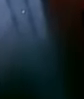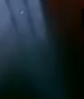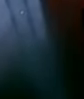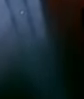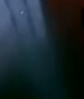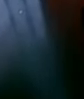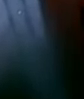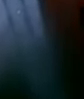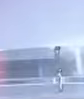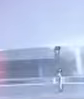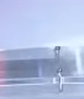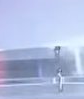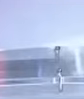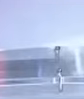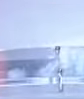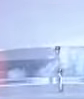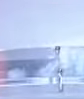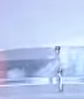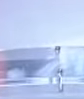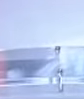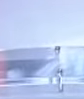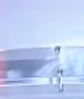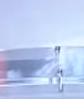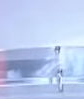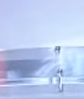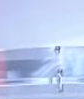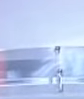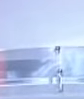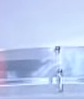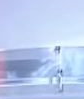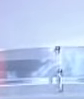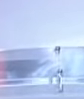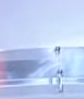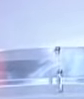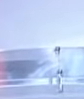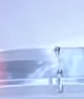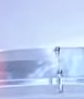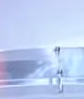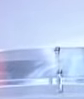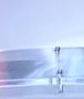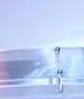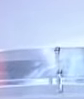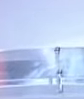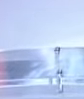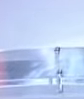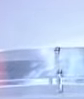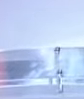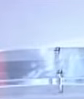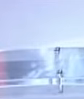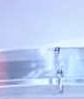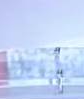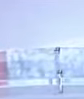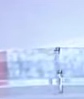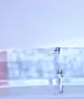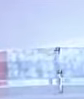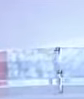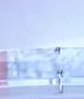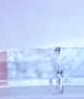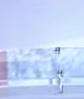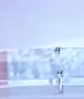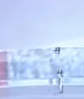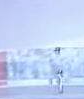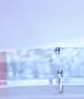הטקס האחרון שהיה הוכיח שיש התנגדות לתקווה הזאת שאתם מביאים. אתם מבינים את ההתנגדות הזאת? איך אתם